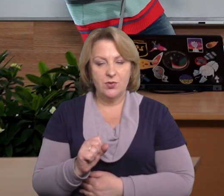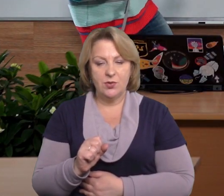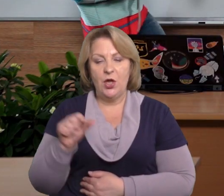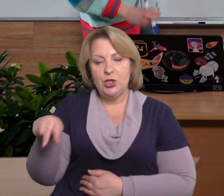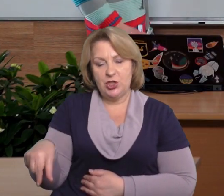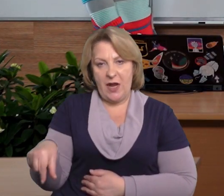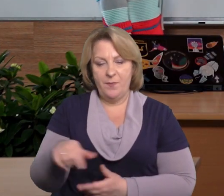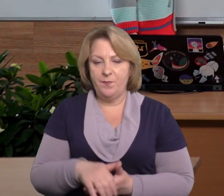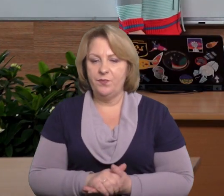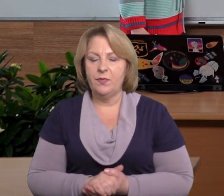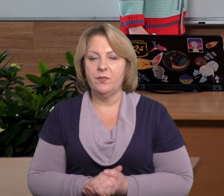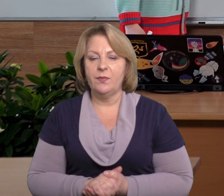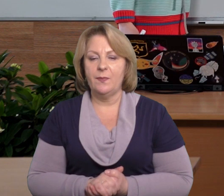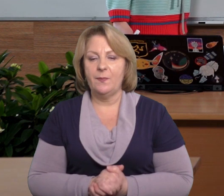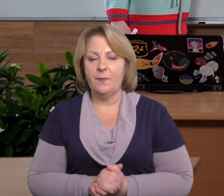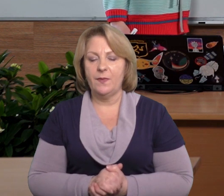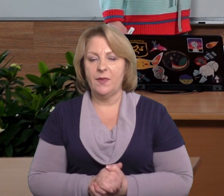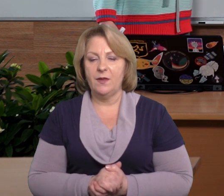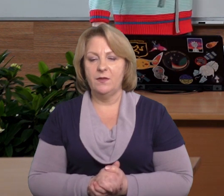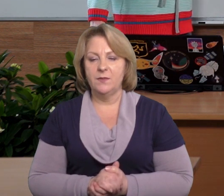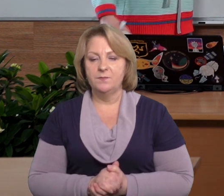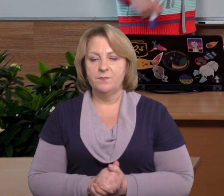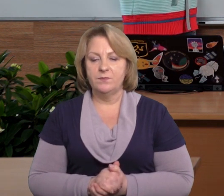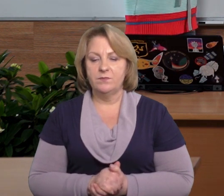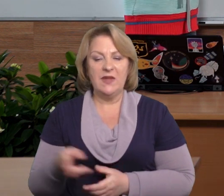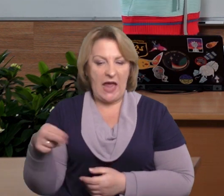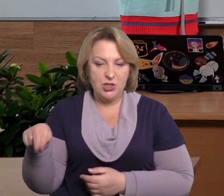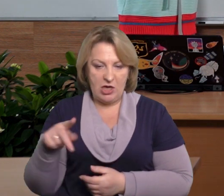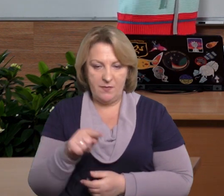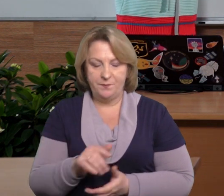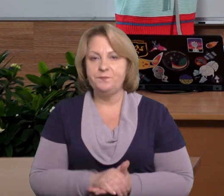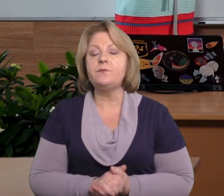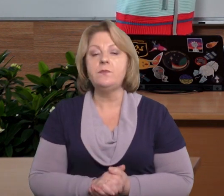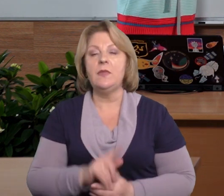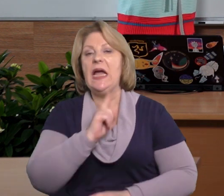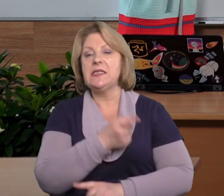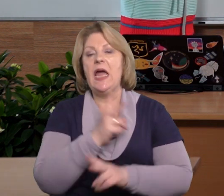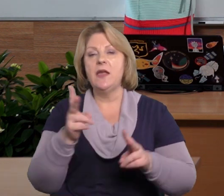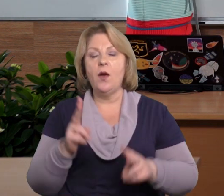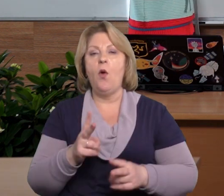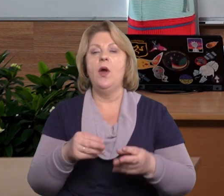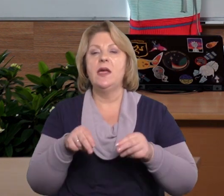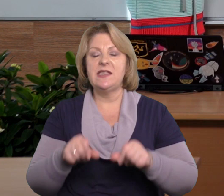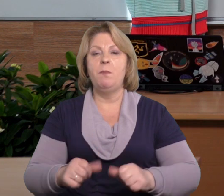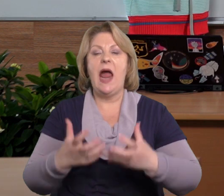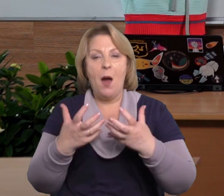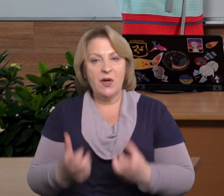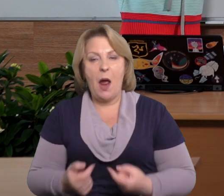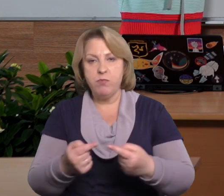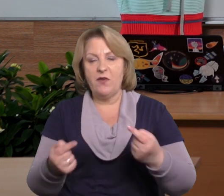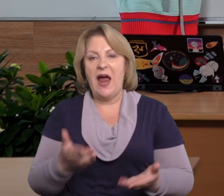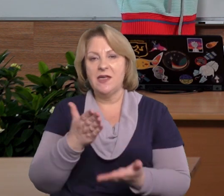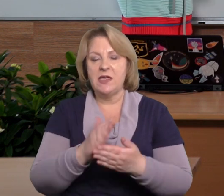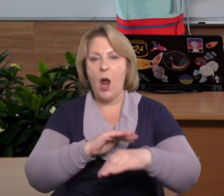Отож, маємо дві форми для вираження сили тяжіння, тобто сили, з якої Земля притягує до себе предмети, що розташовані